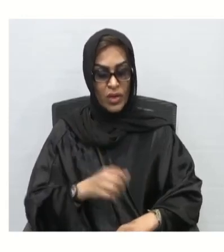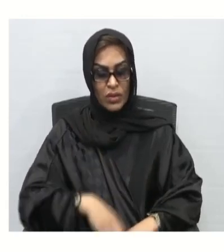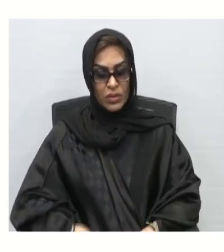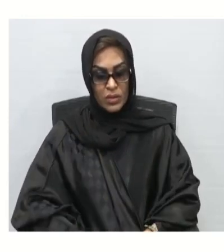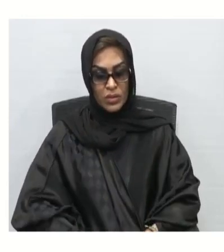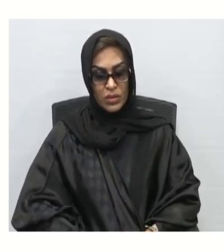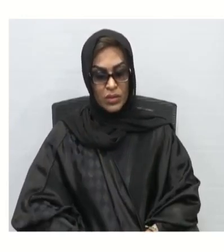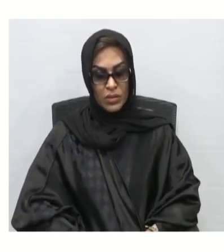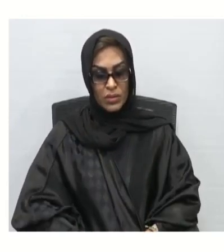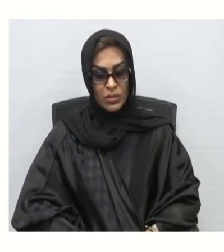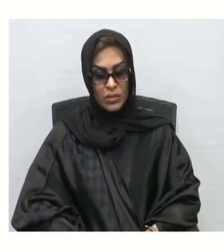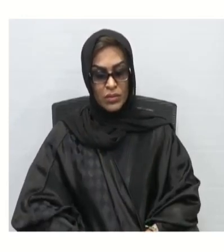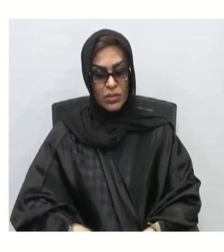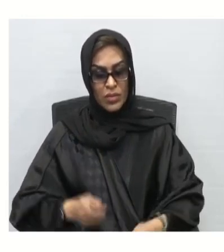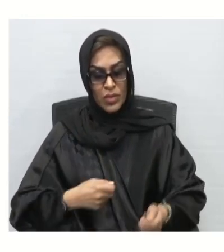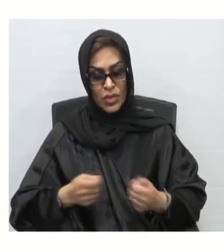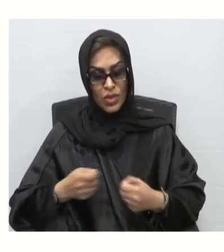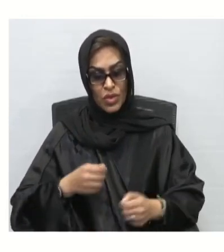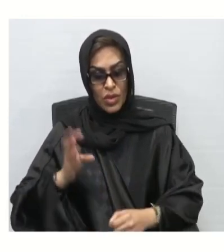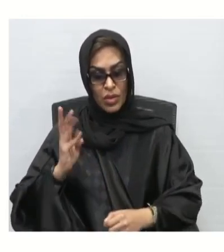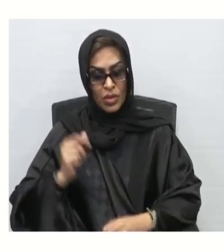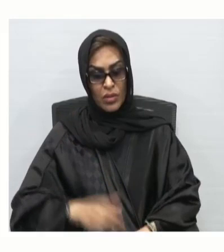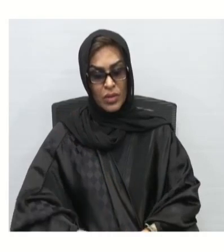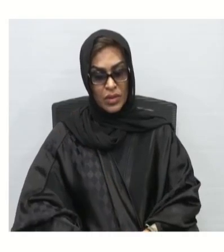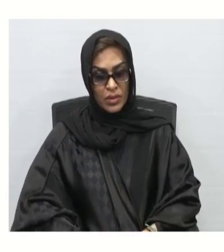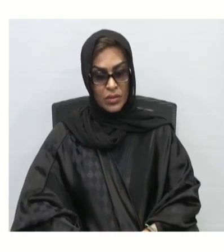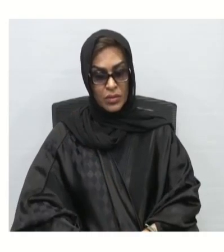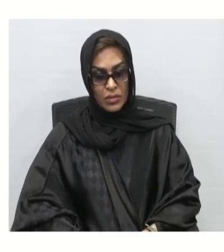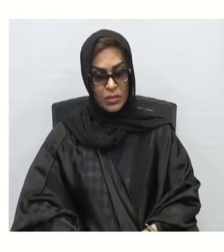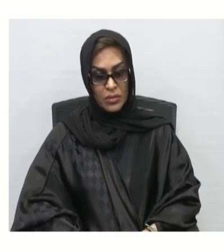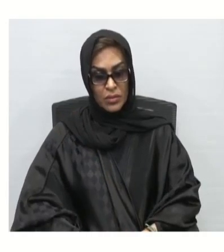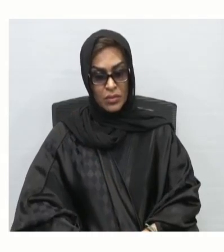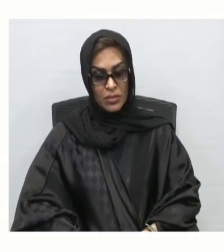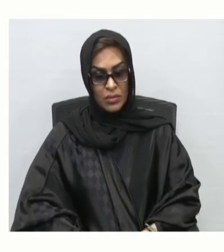استهلاكه ماذا اقصد بالتجاره الرقميه